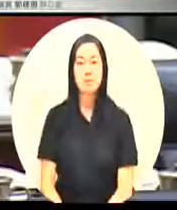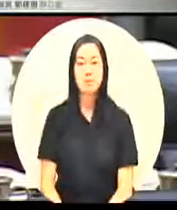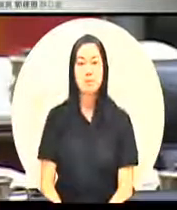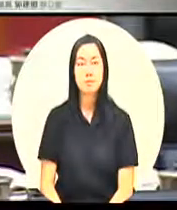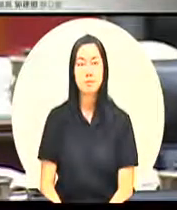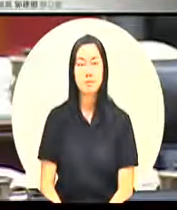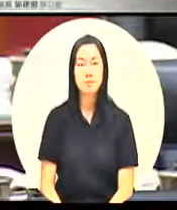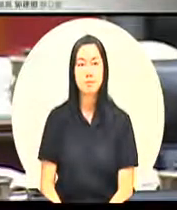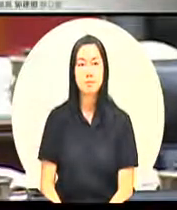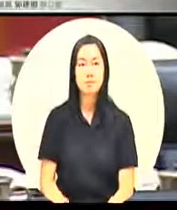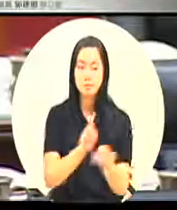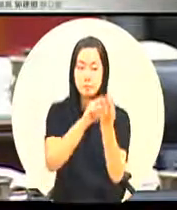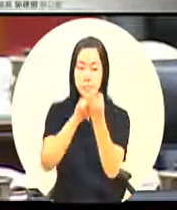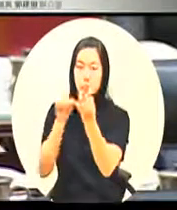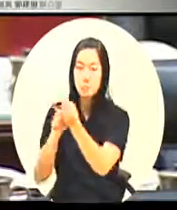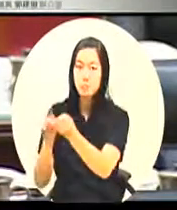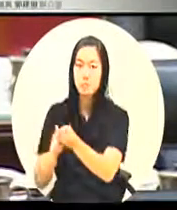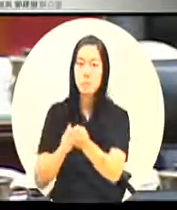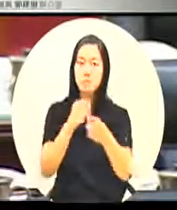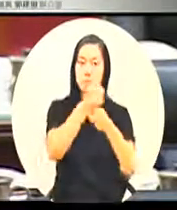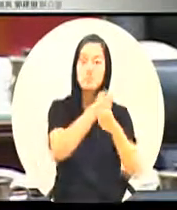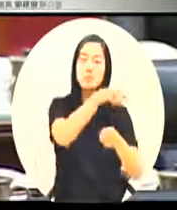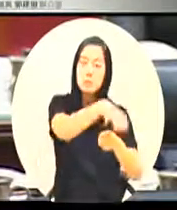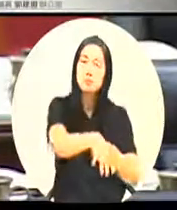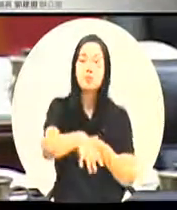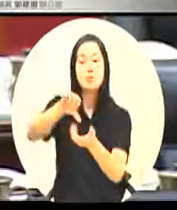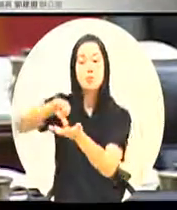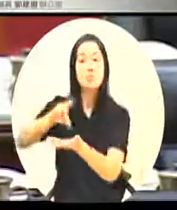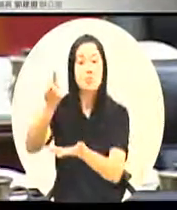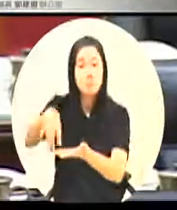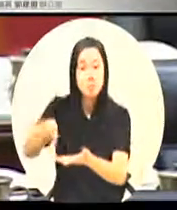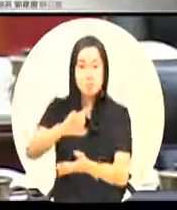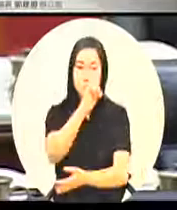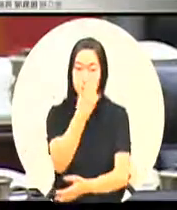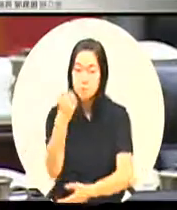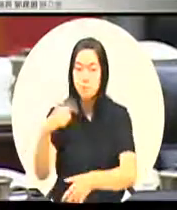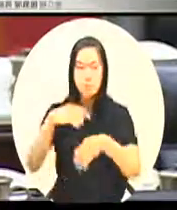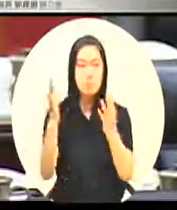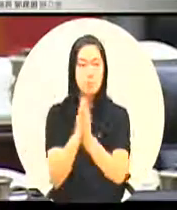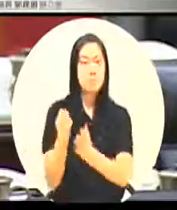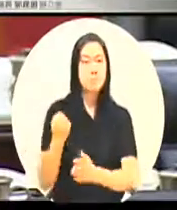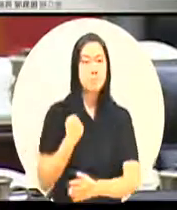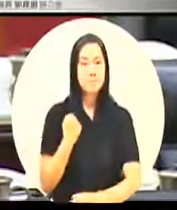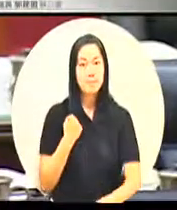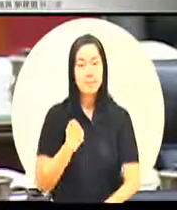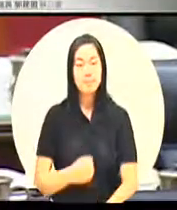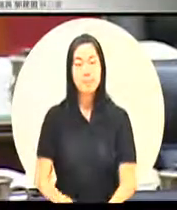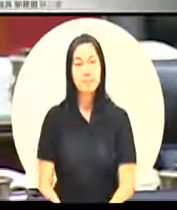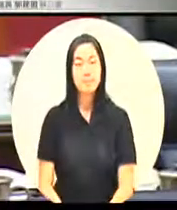知道它的产地来源，这是相当好的一个机制。